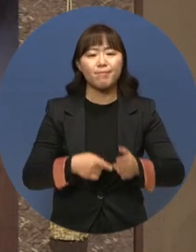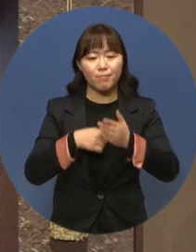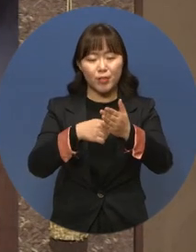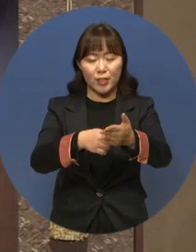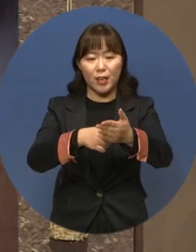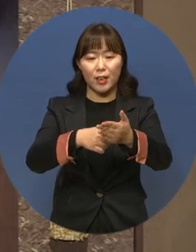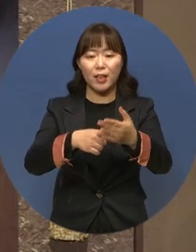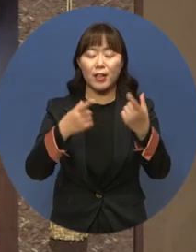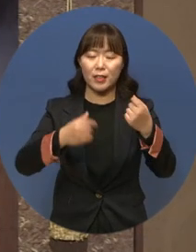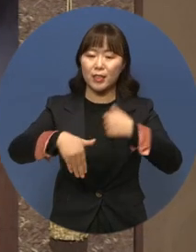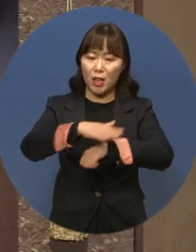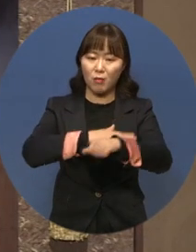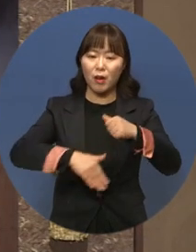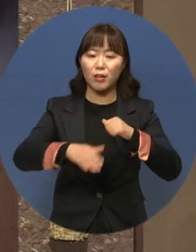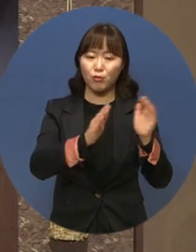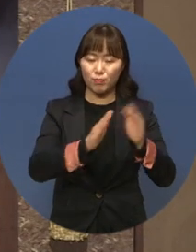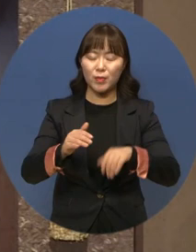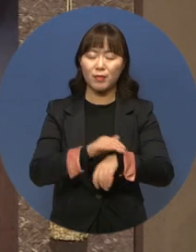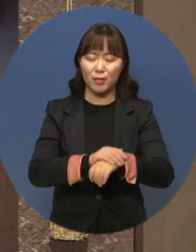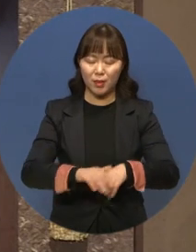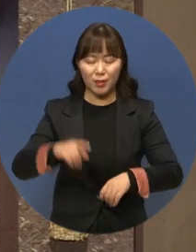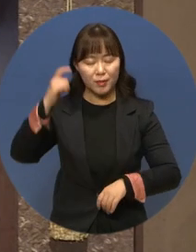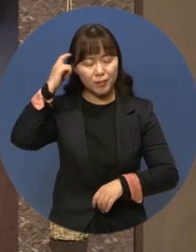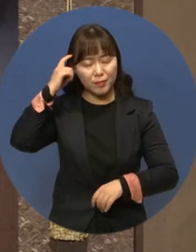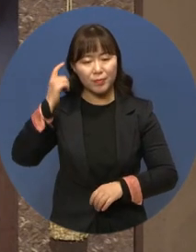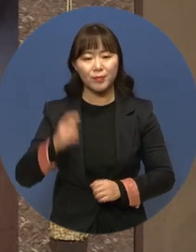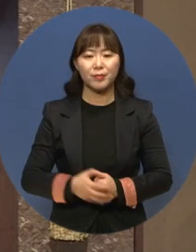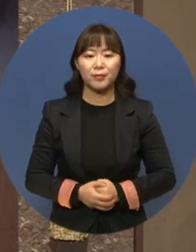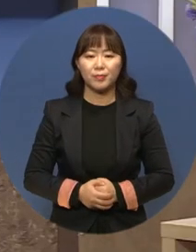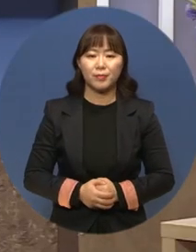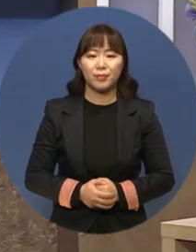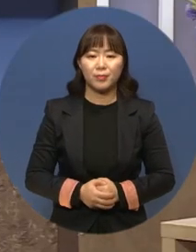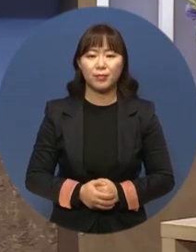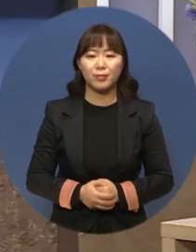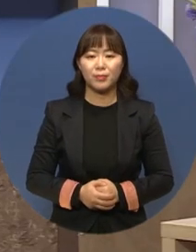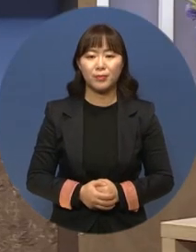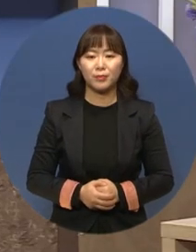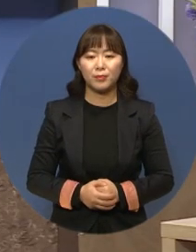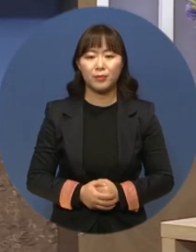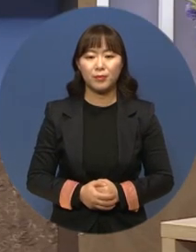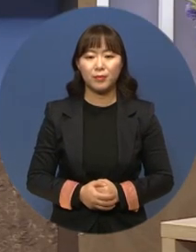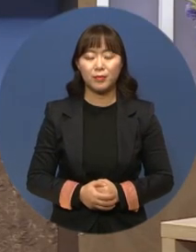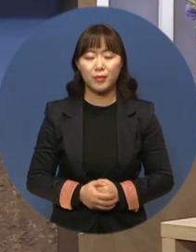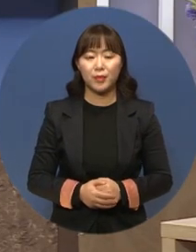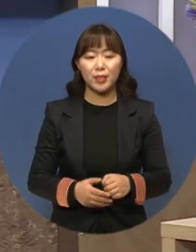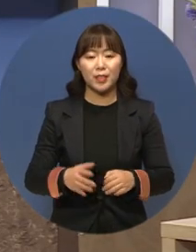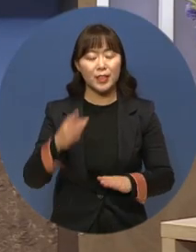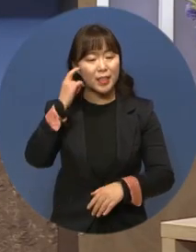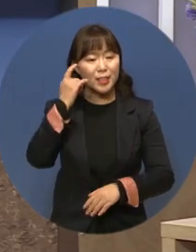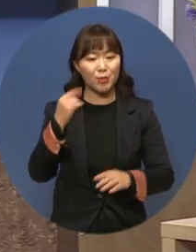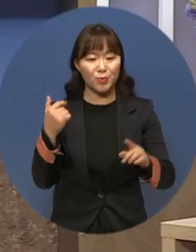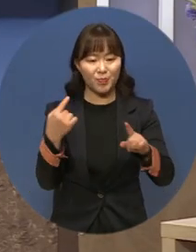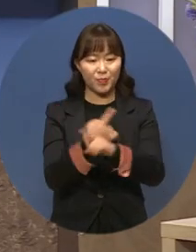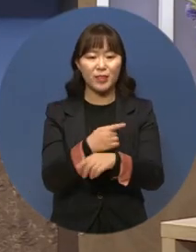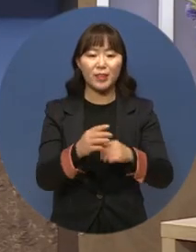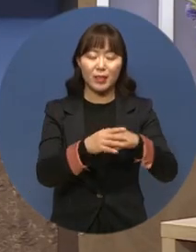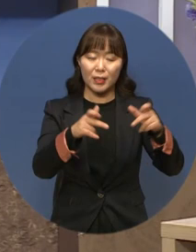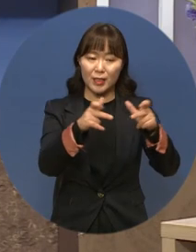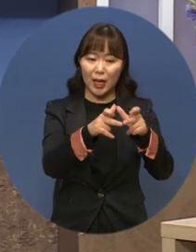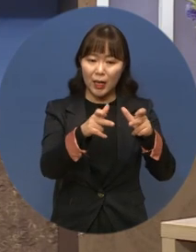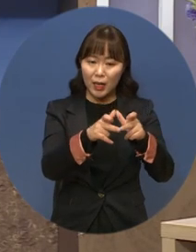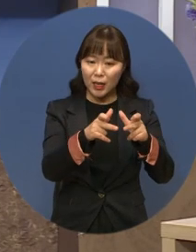수 있는 그런 사항은 충분히 갖추고 있다 생각합니다. 예. 그럼 이제 또 질문을 좀 바꿔보도록 하겠습니다. 네.